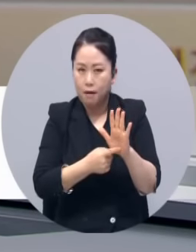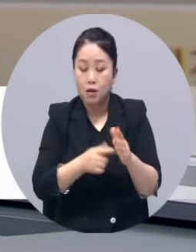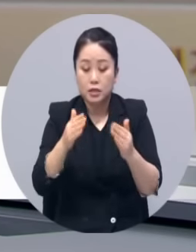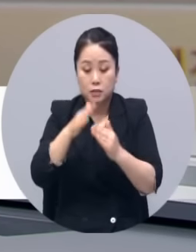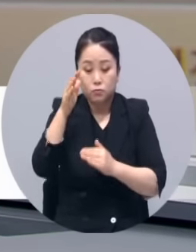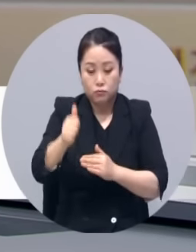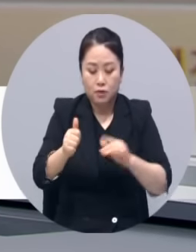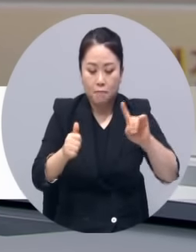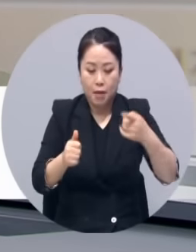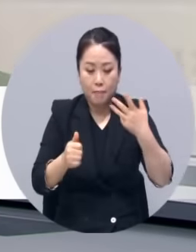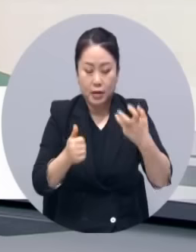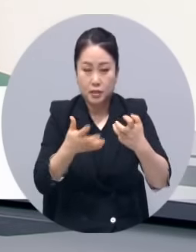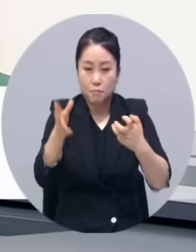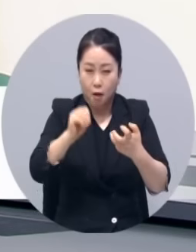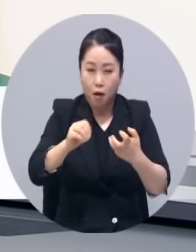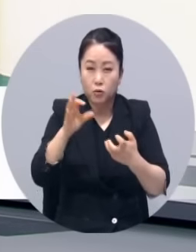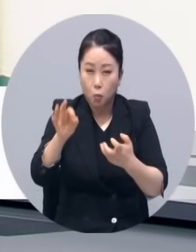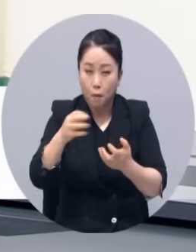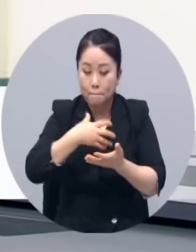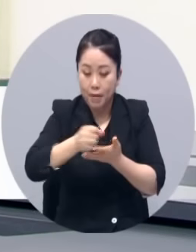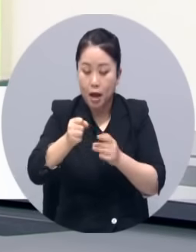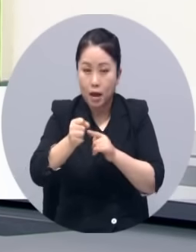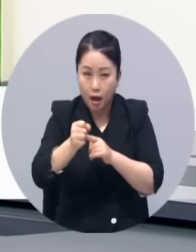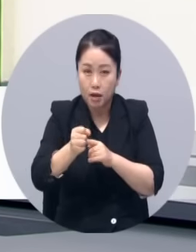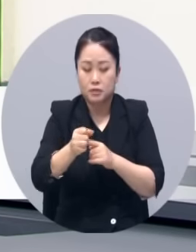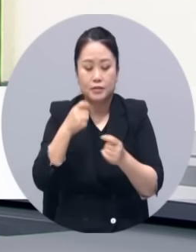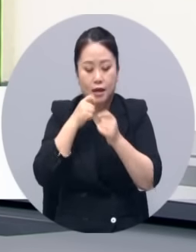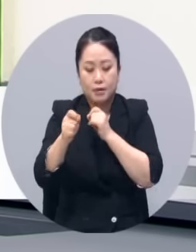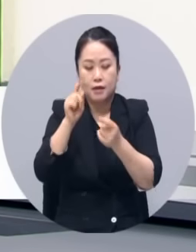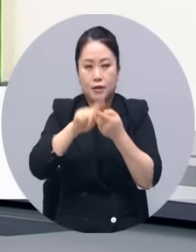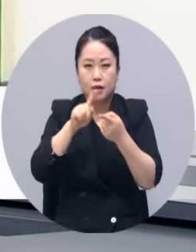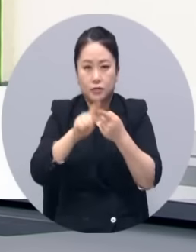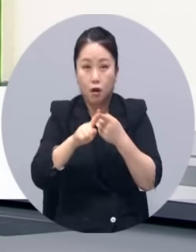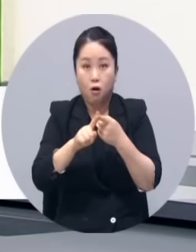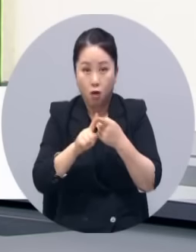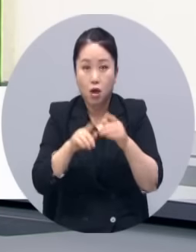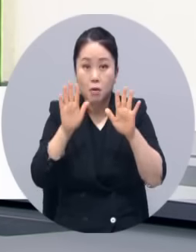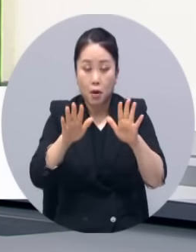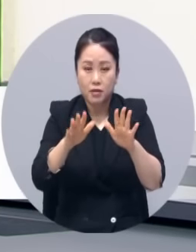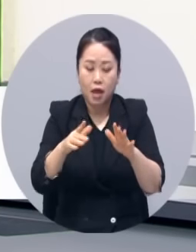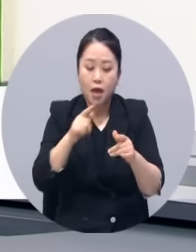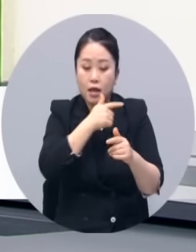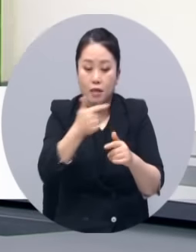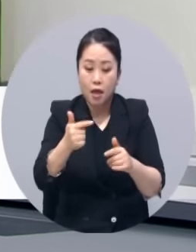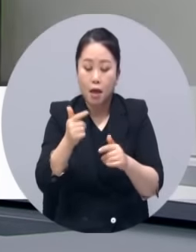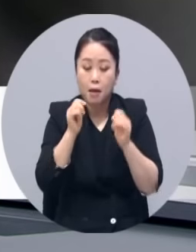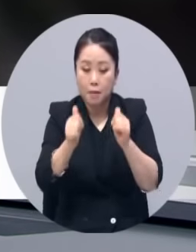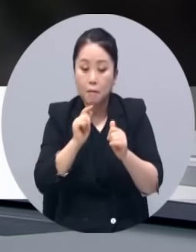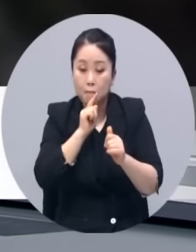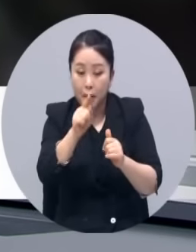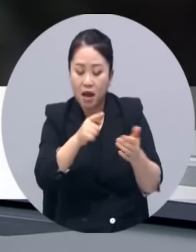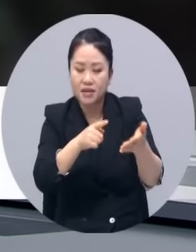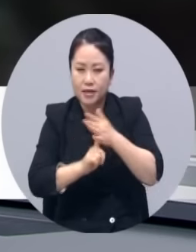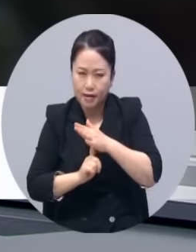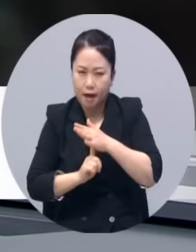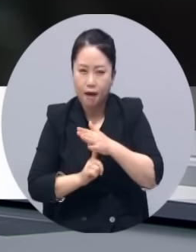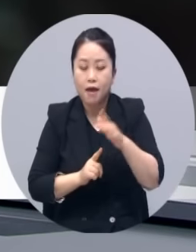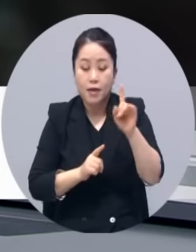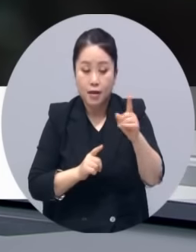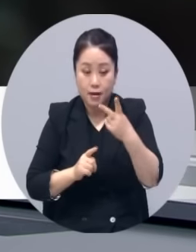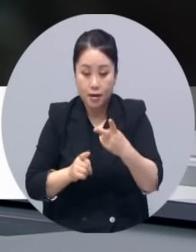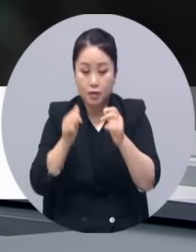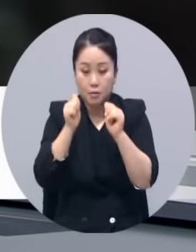180억원대 보증금을 챙긴 전세 사기 사건에 대해서 오늘 대법원은 상고를 기각하고 1, 2심과 같이